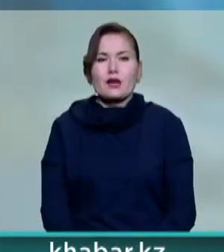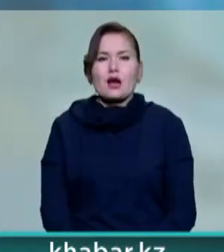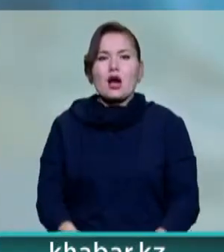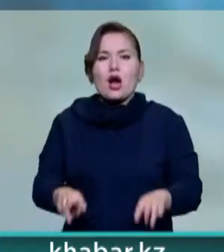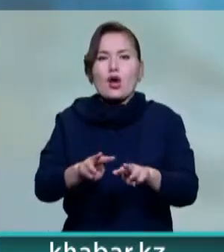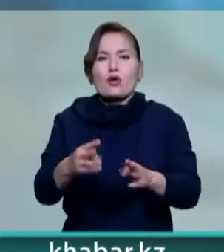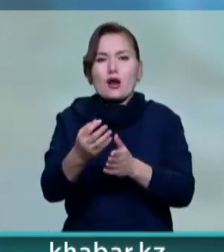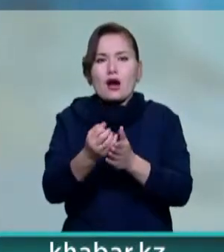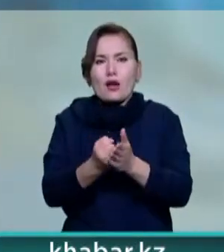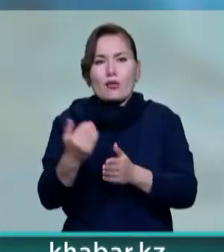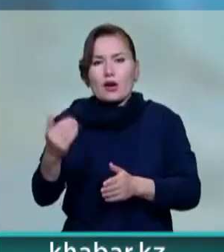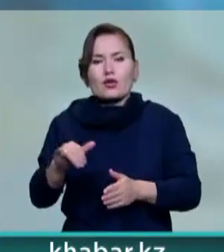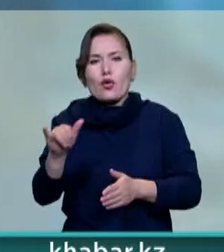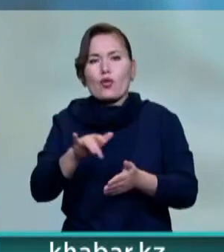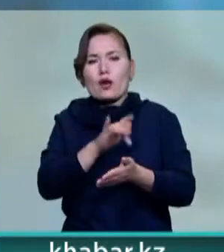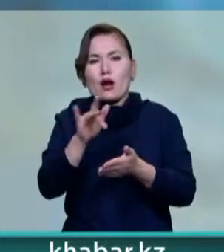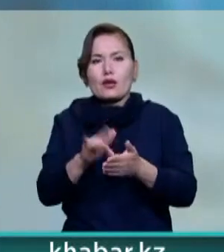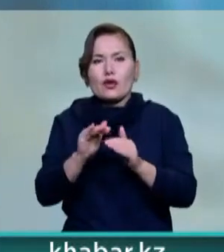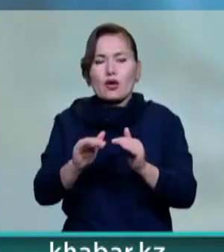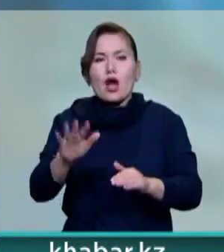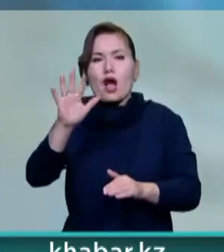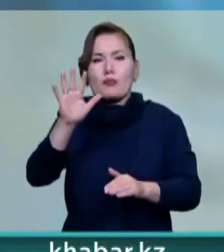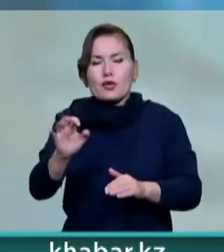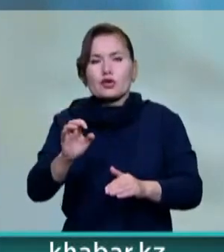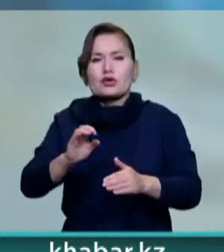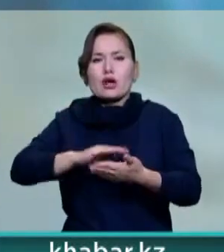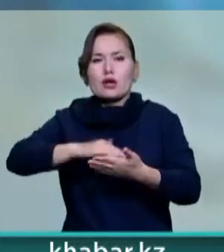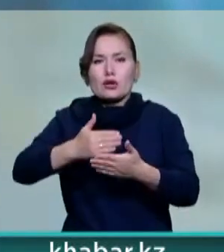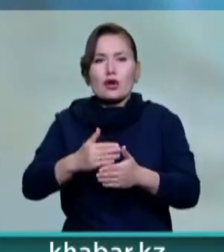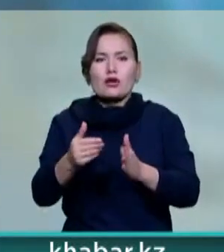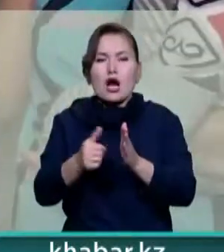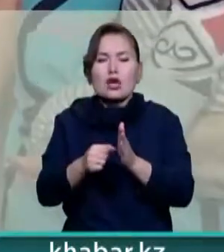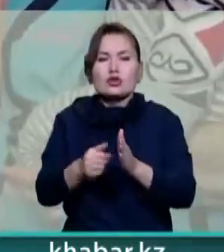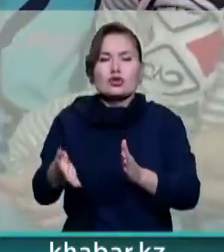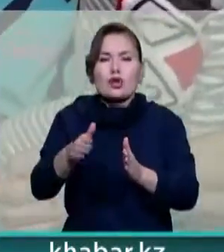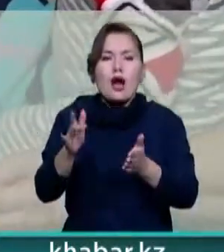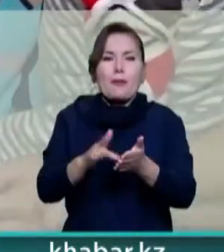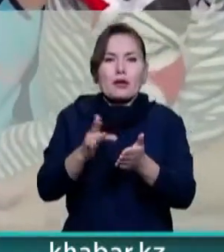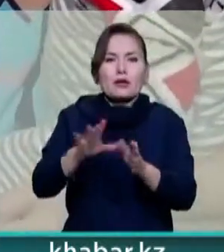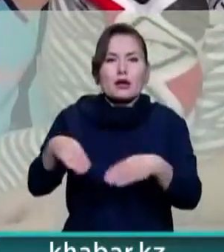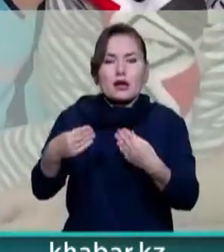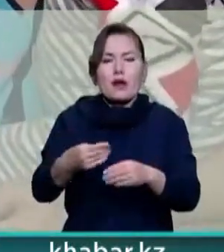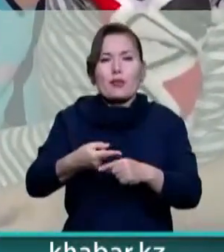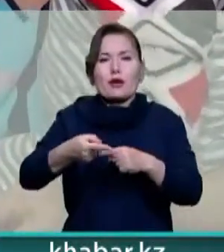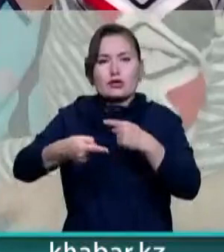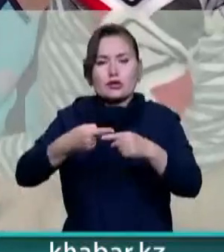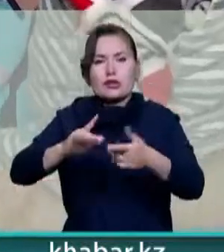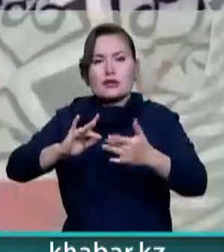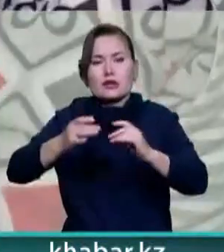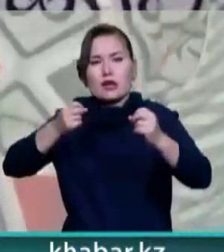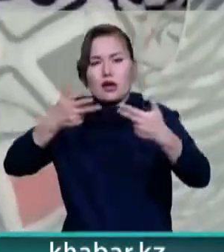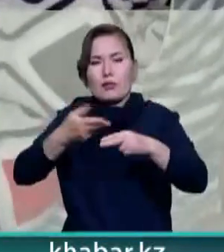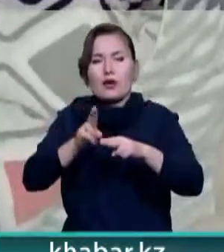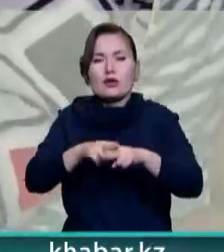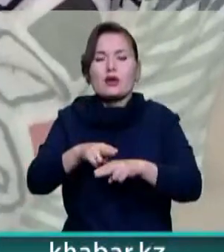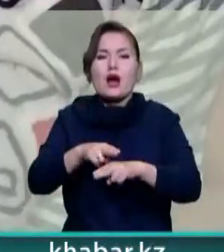Үкімет резервінен Оралдағы оқушыларға 500 ноутбук, 600 планшет бөлінді. Қашықтан оқуға арналған техникалық құралдар әлеуметтік